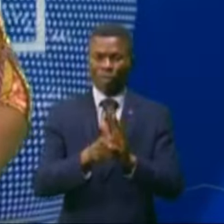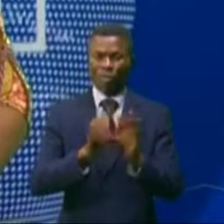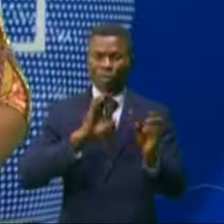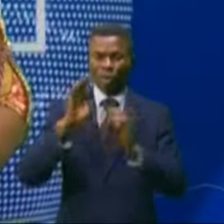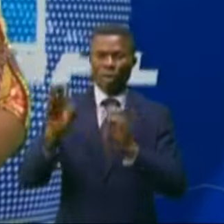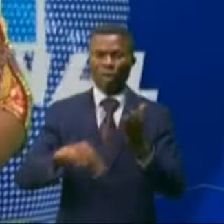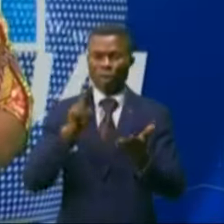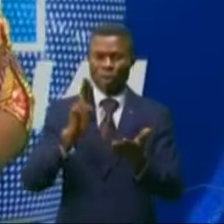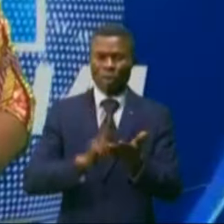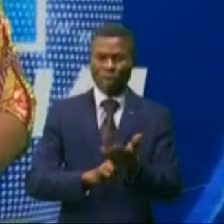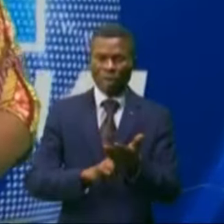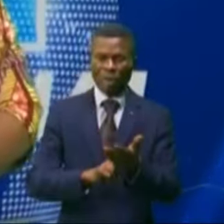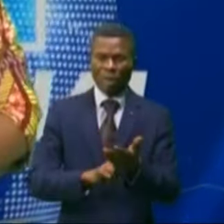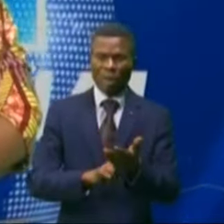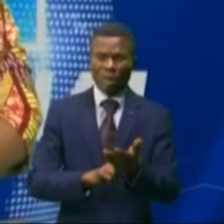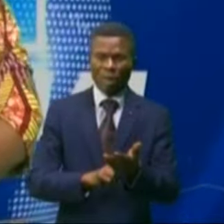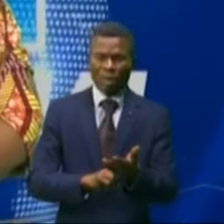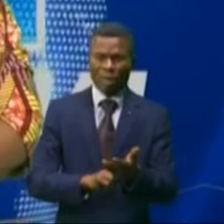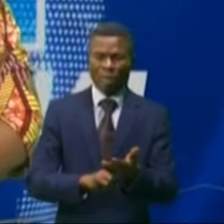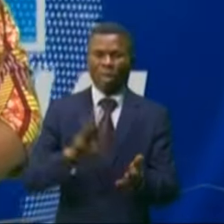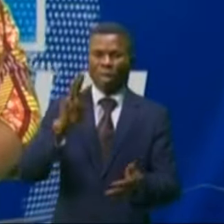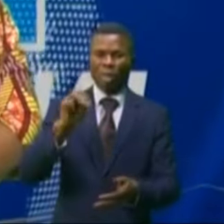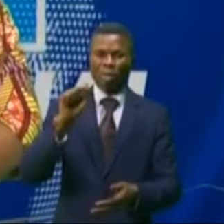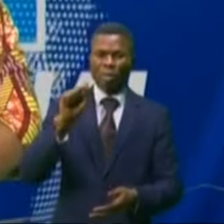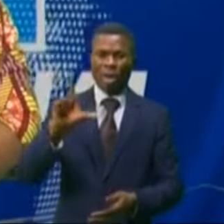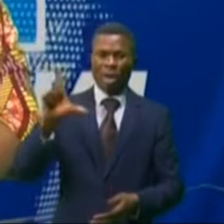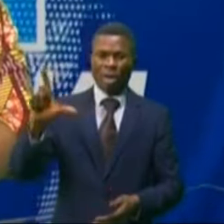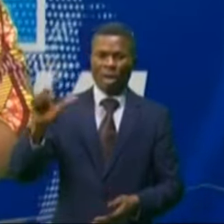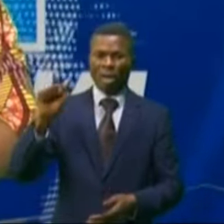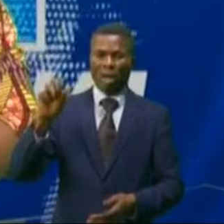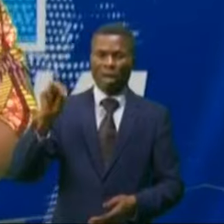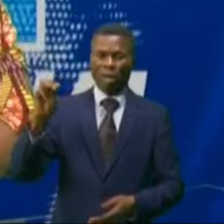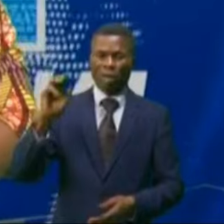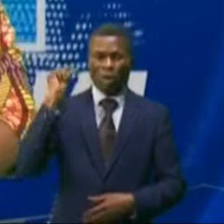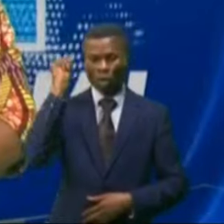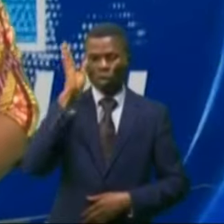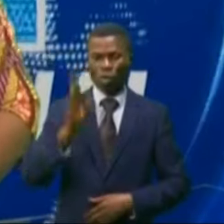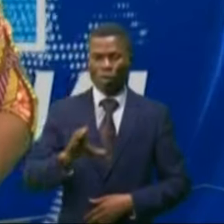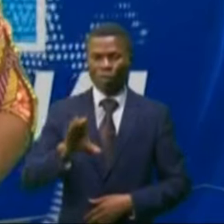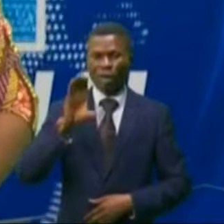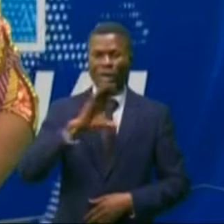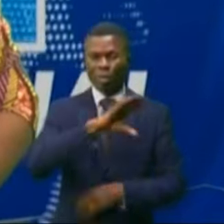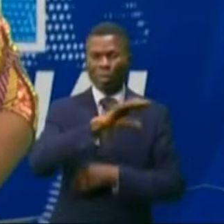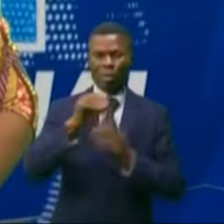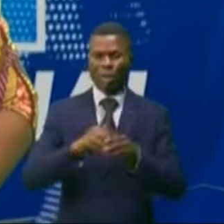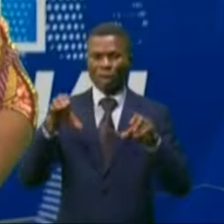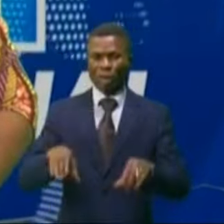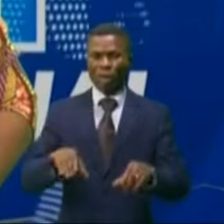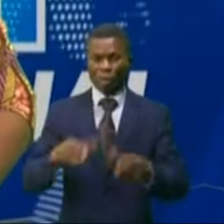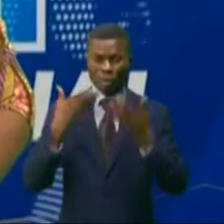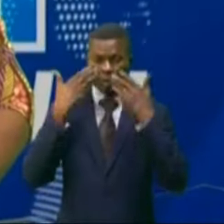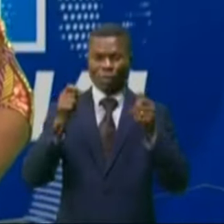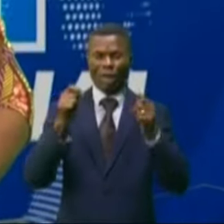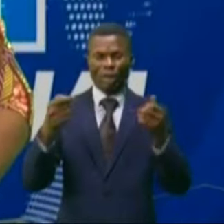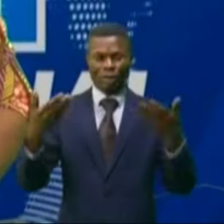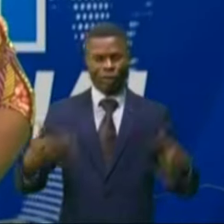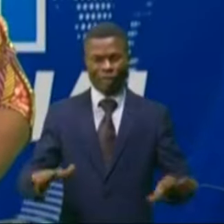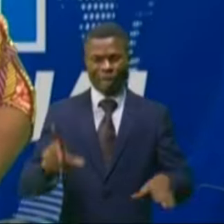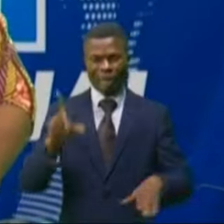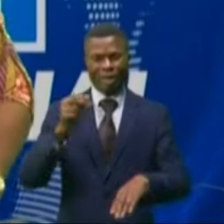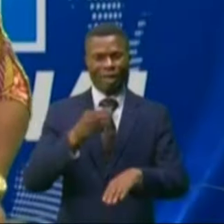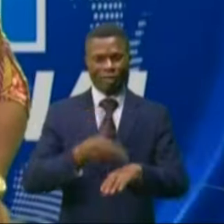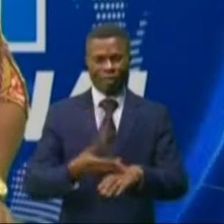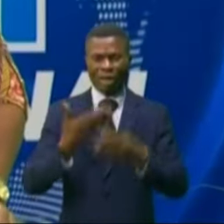communiqué signé Malangu Kabedi, gouverneur de la Banque centrale. Voilà, c'est par ici que nous terminons